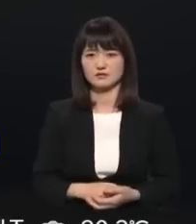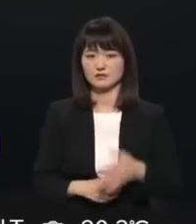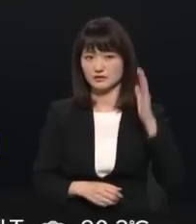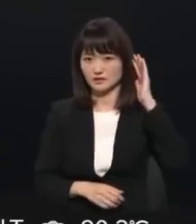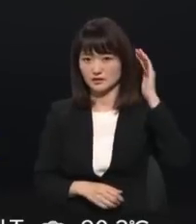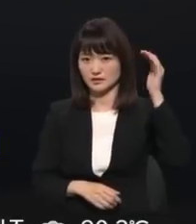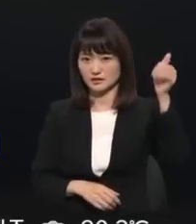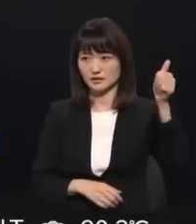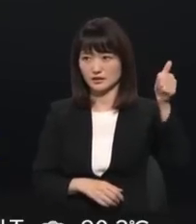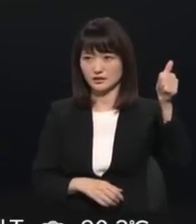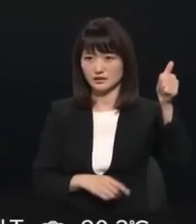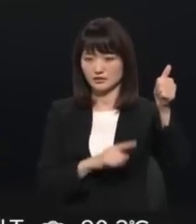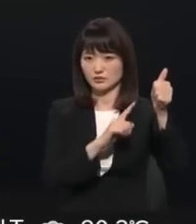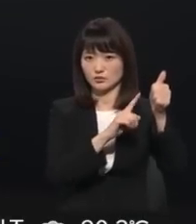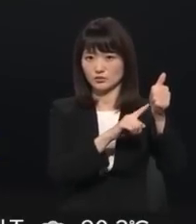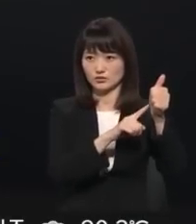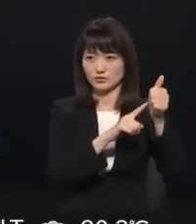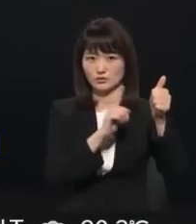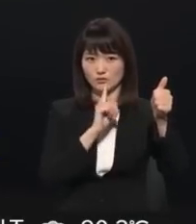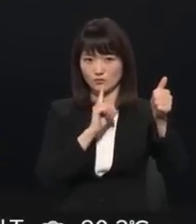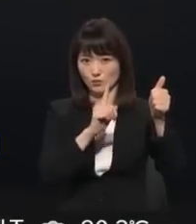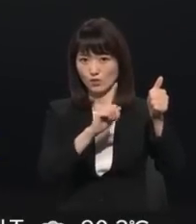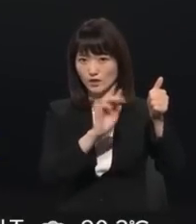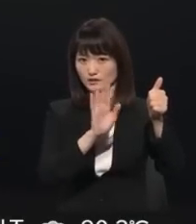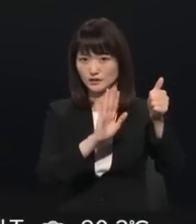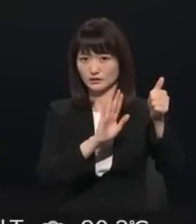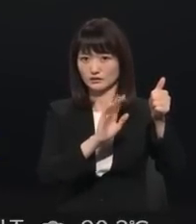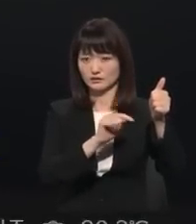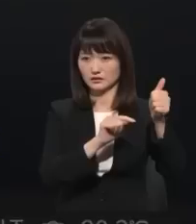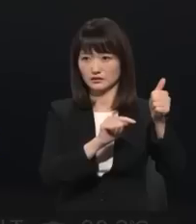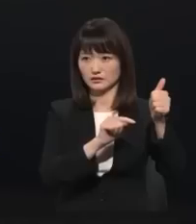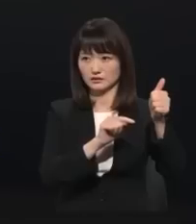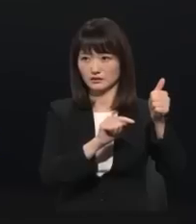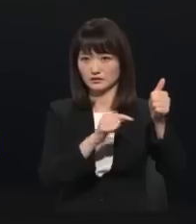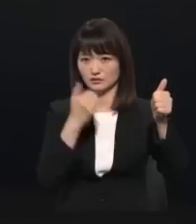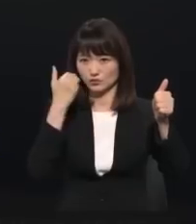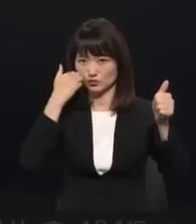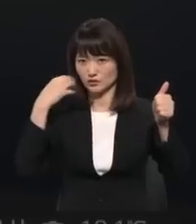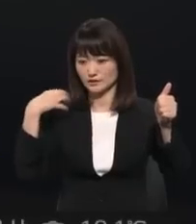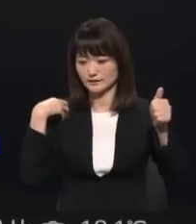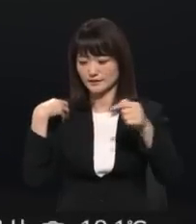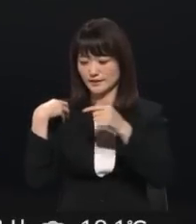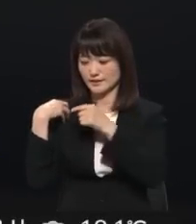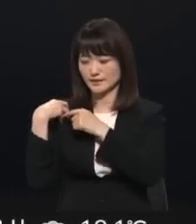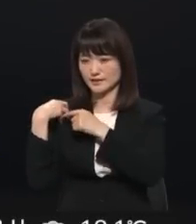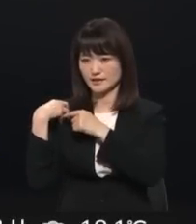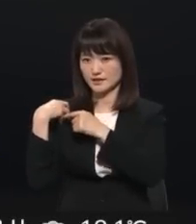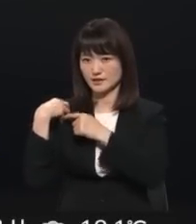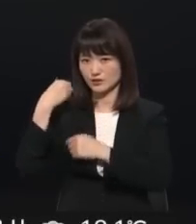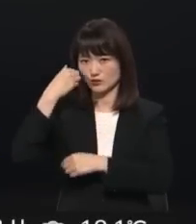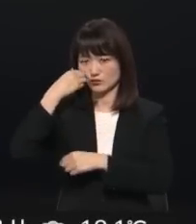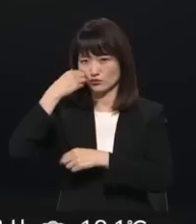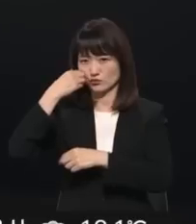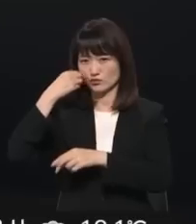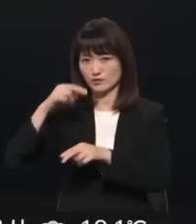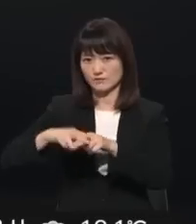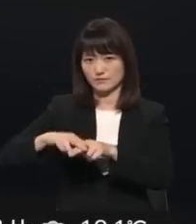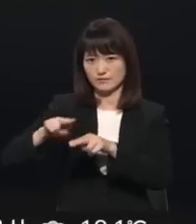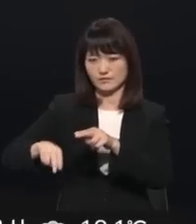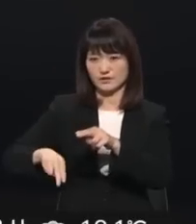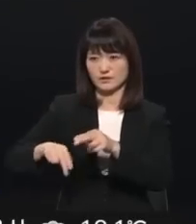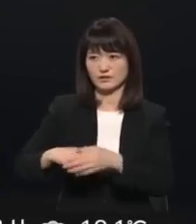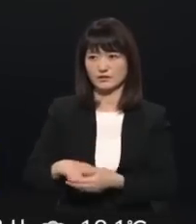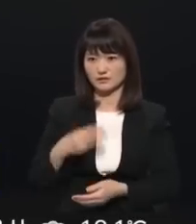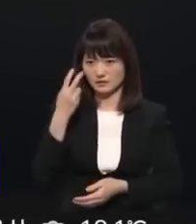대통령한테 당연히 국군 통수권자인데 보고해야 될 사항을 보고 안 했다는 거는 저건 누군가 책임을 물어야 되고 문책을 해야 될 사안이라고 보고 감사원이 왜 이런